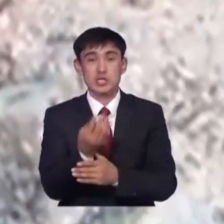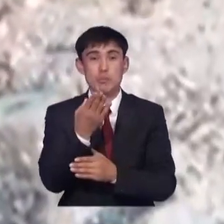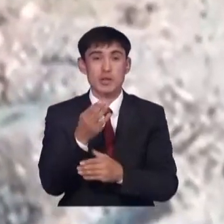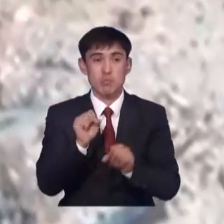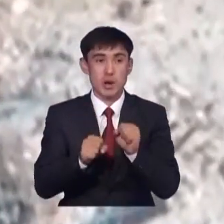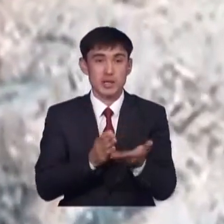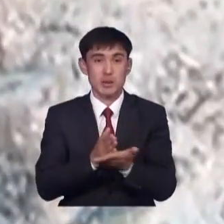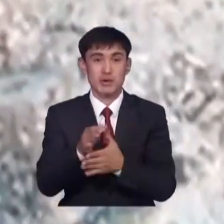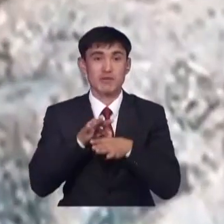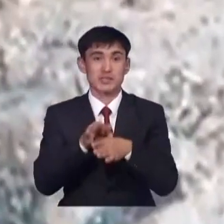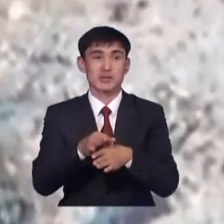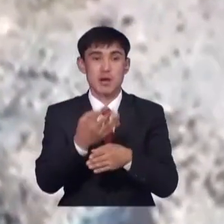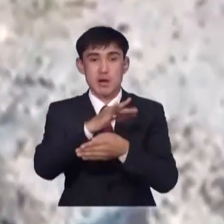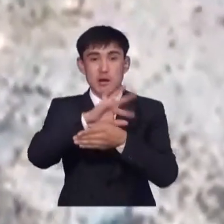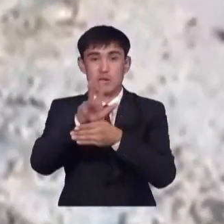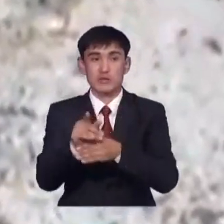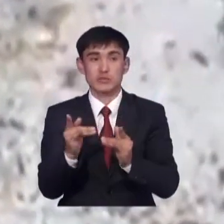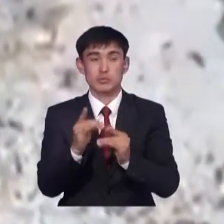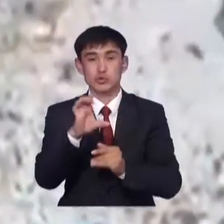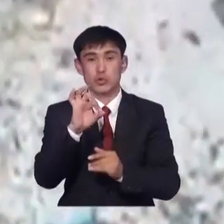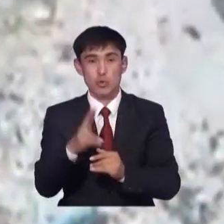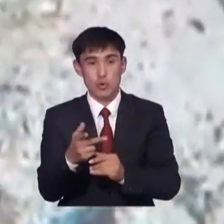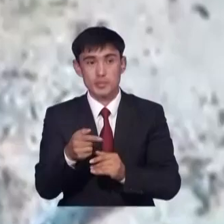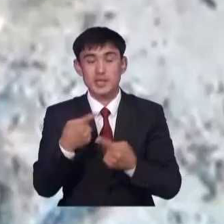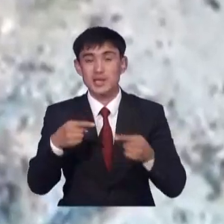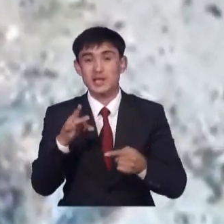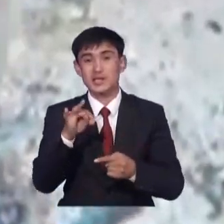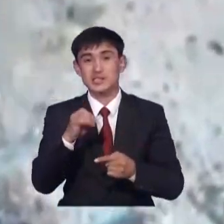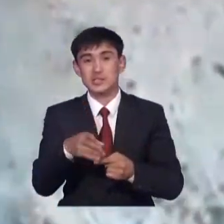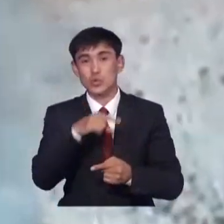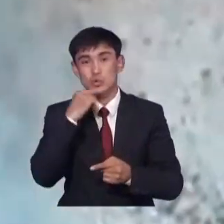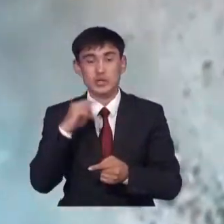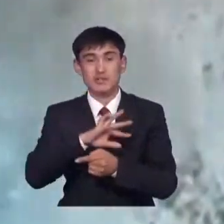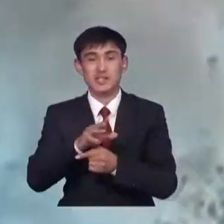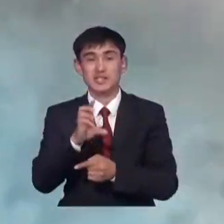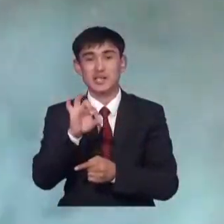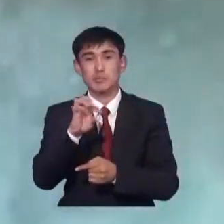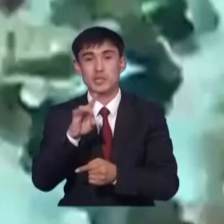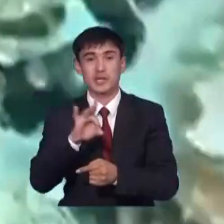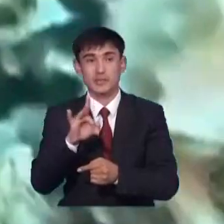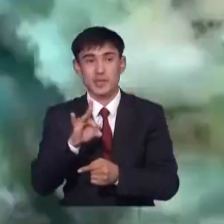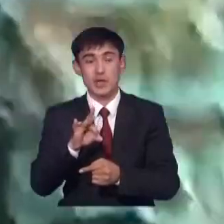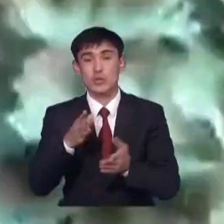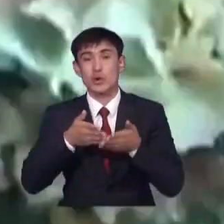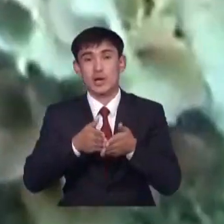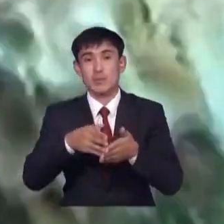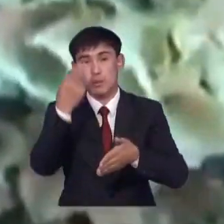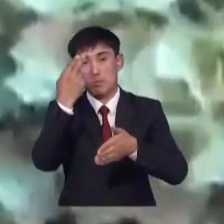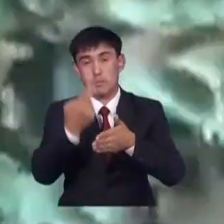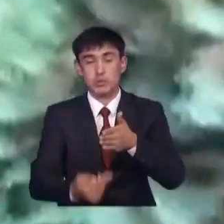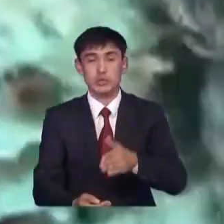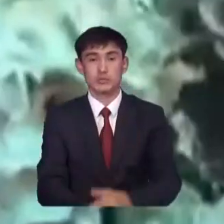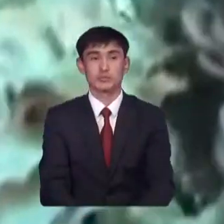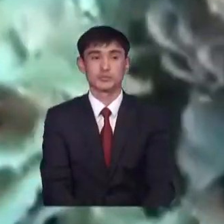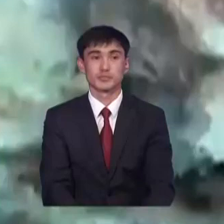могли направляться к королевскому столу в Стокгольме или в резиденцию русского царя в Санкт-Петербурге. Но корабль потерпел